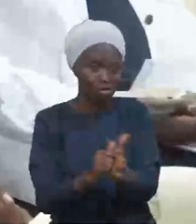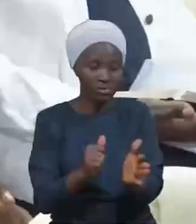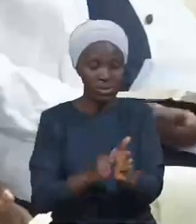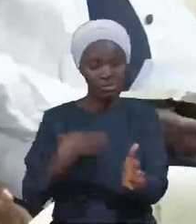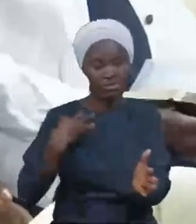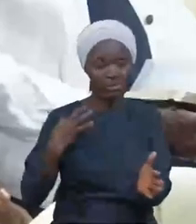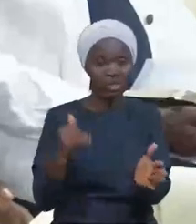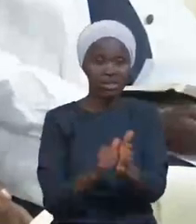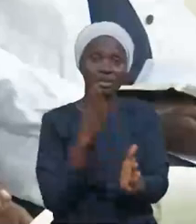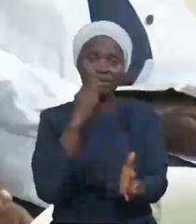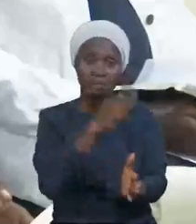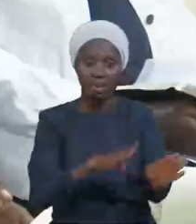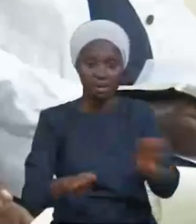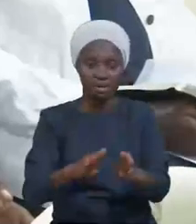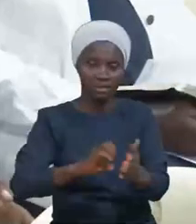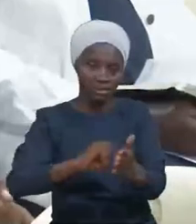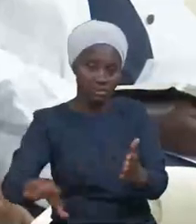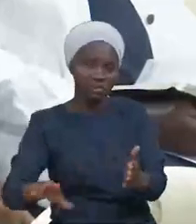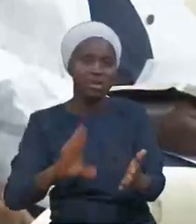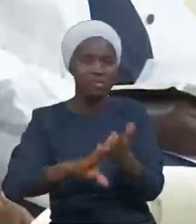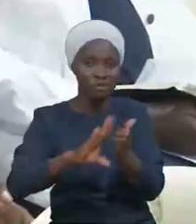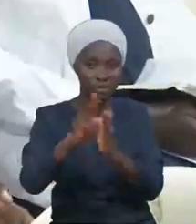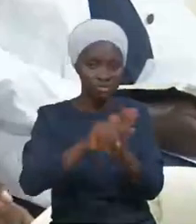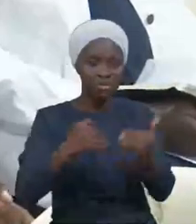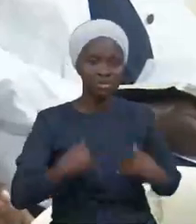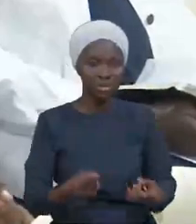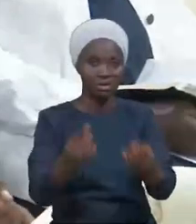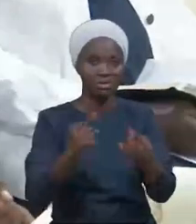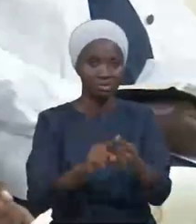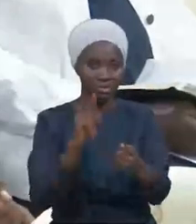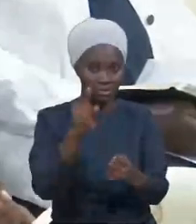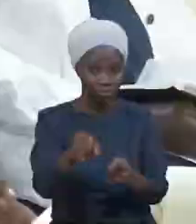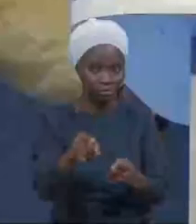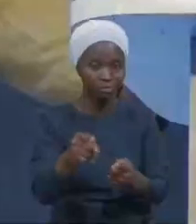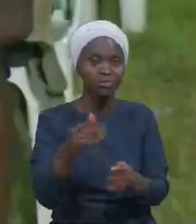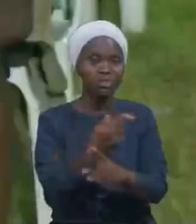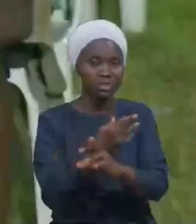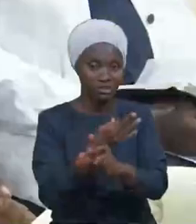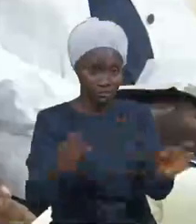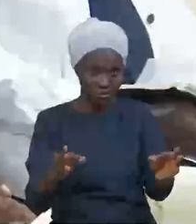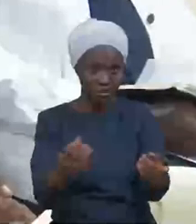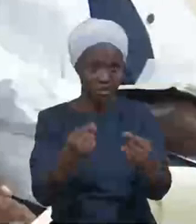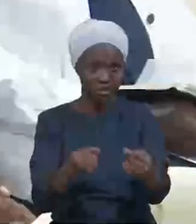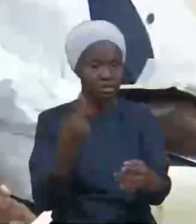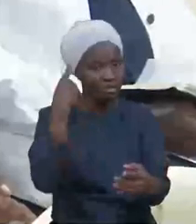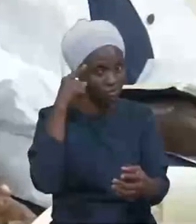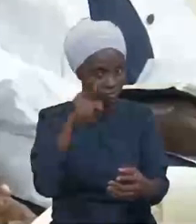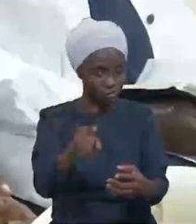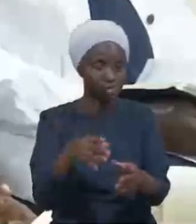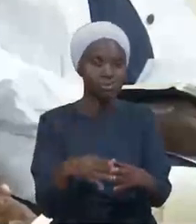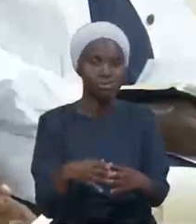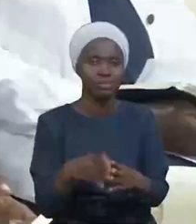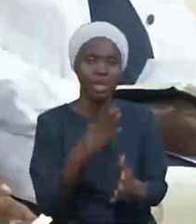Le pardon est venu pour toi. La libération est venue pour toi. Et dans